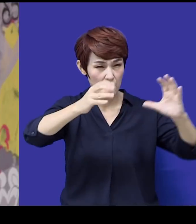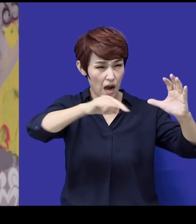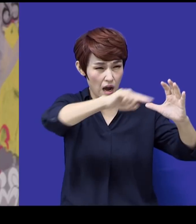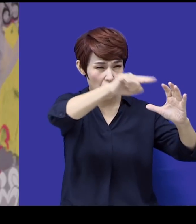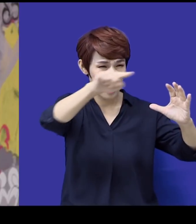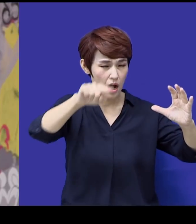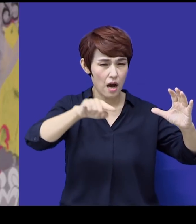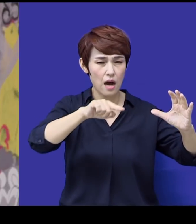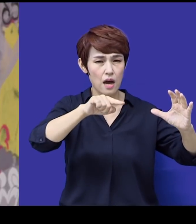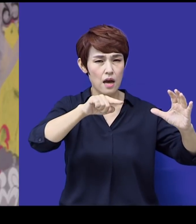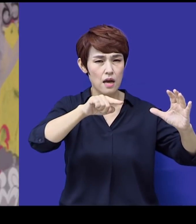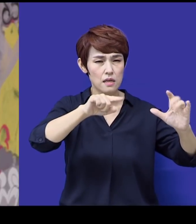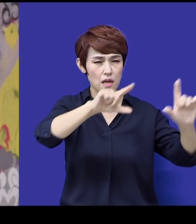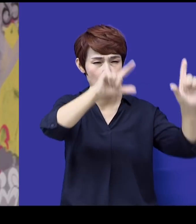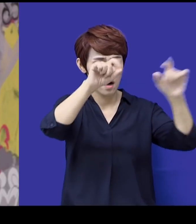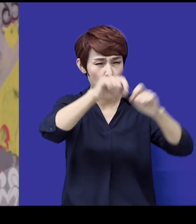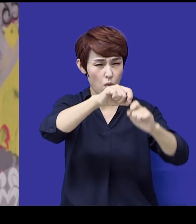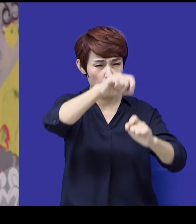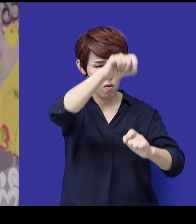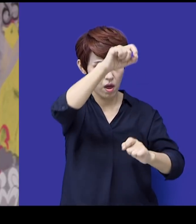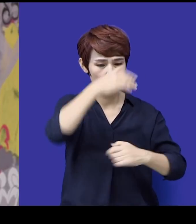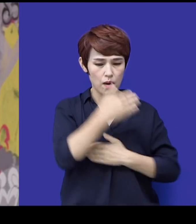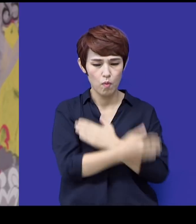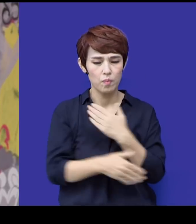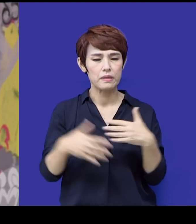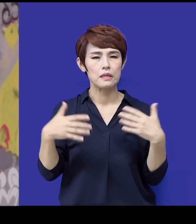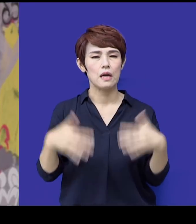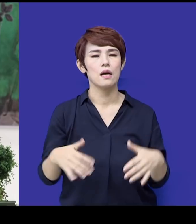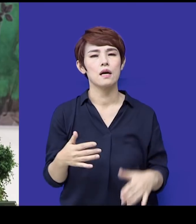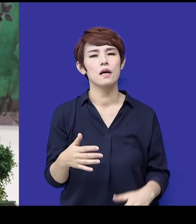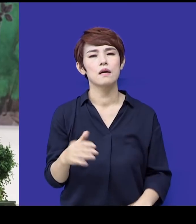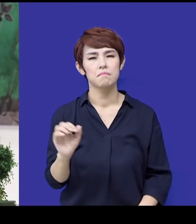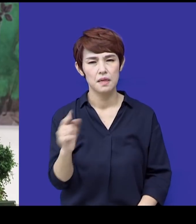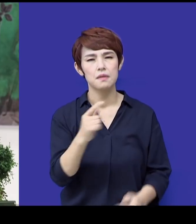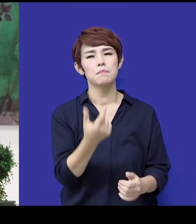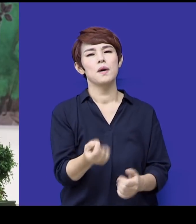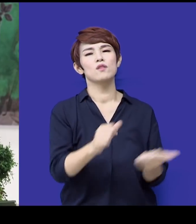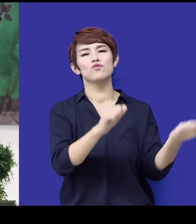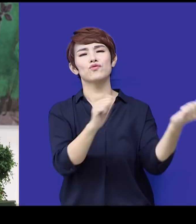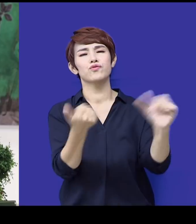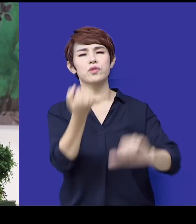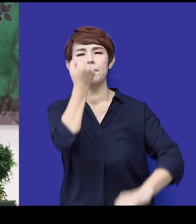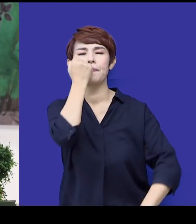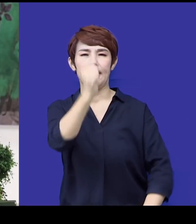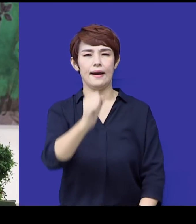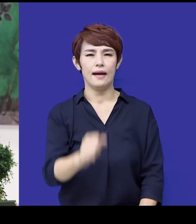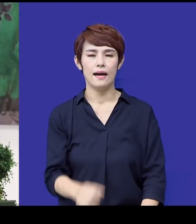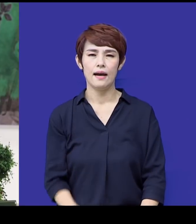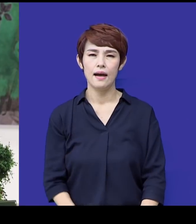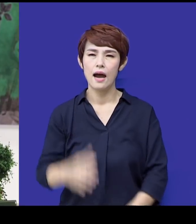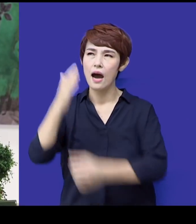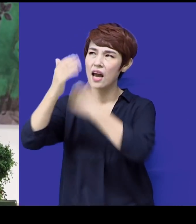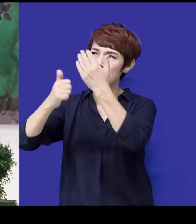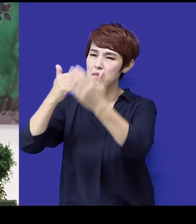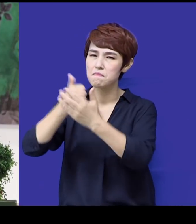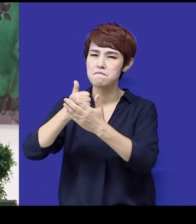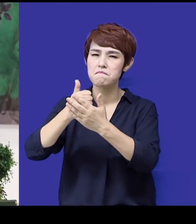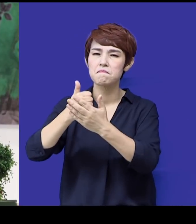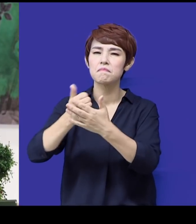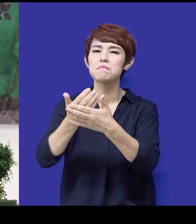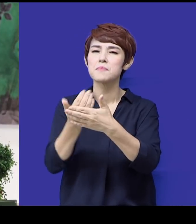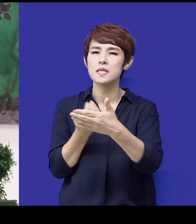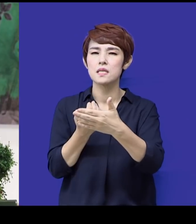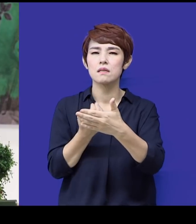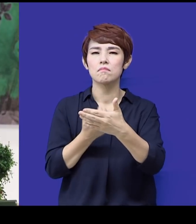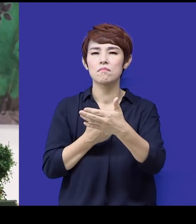오래 있었으면은 내가 약했기 때문에 일찍 죽지 않았을까. 그래서 백시키지 않았었나. 네. 그런